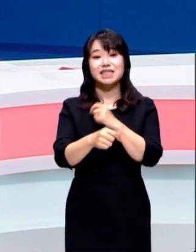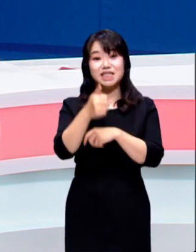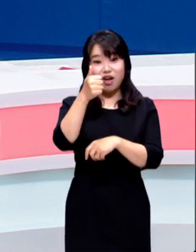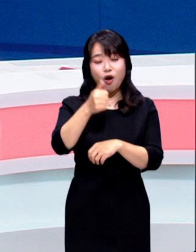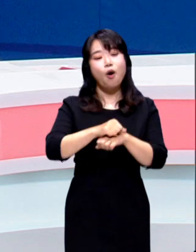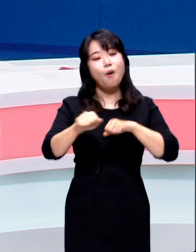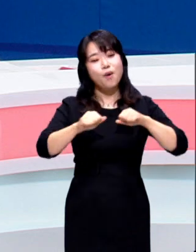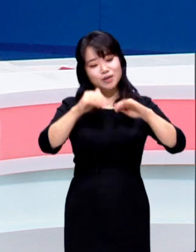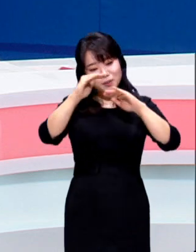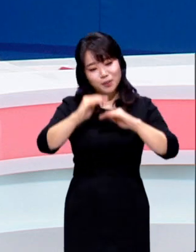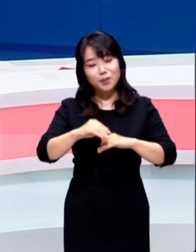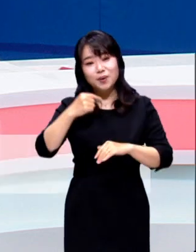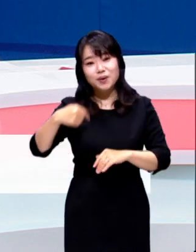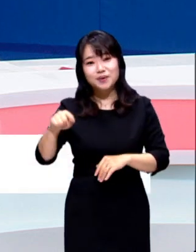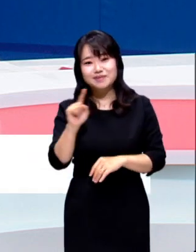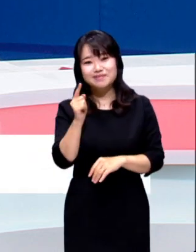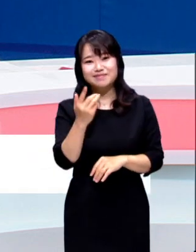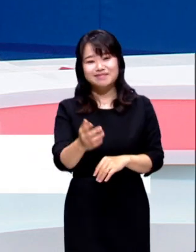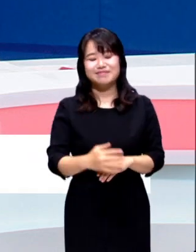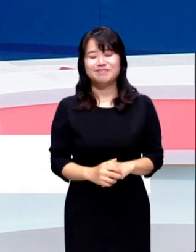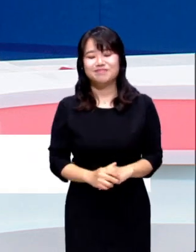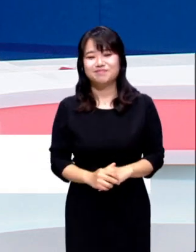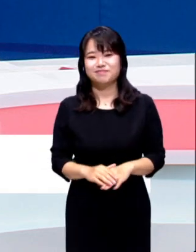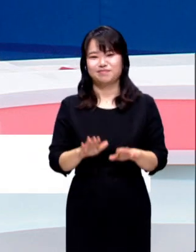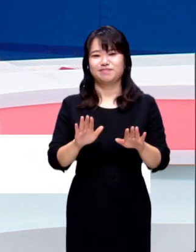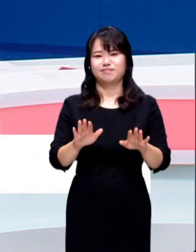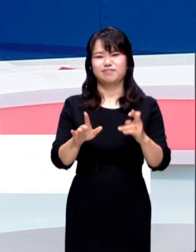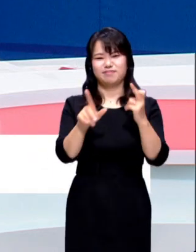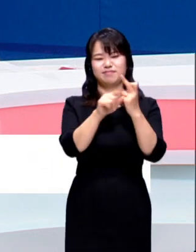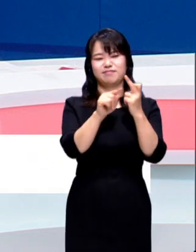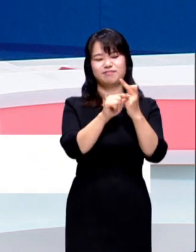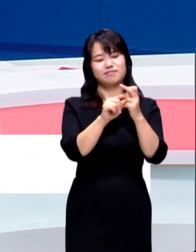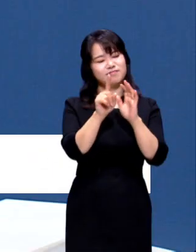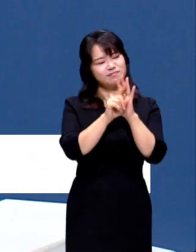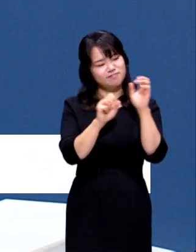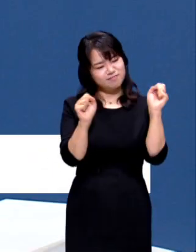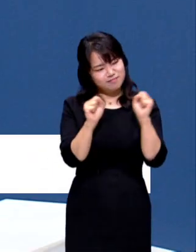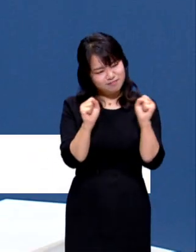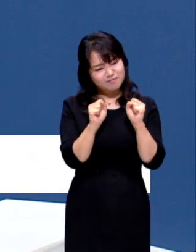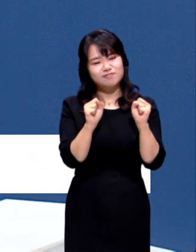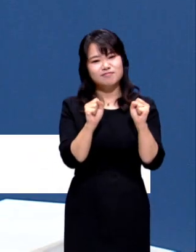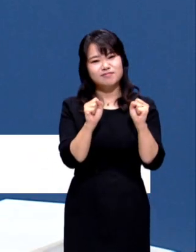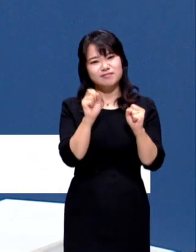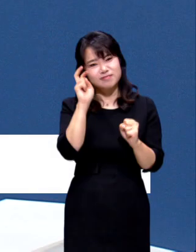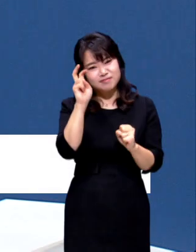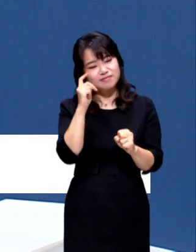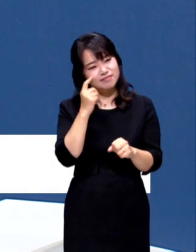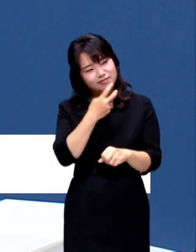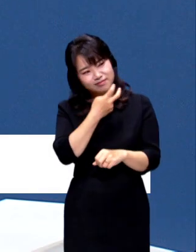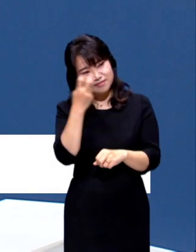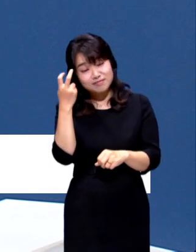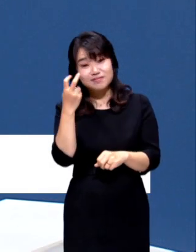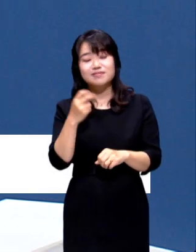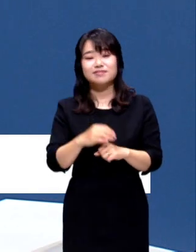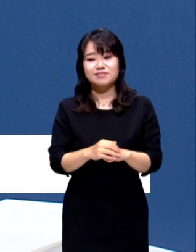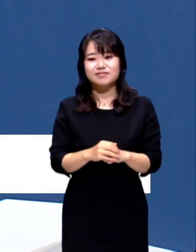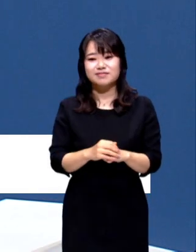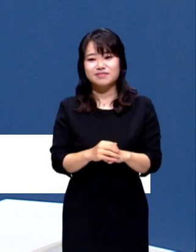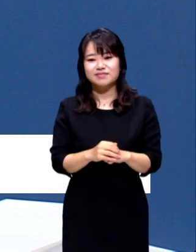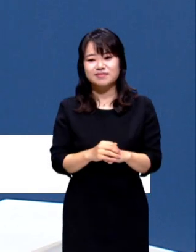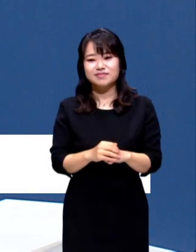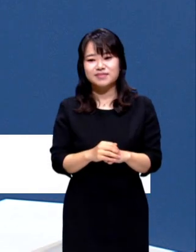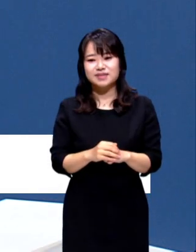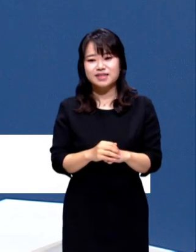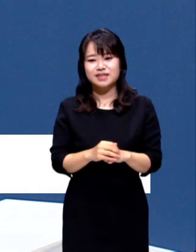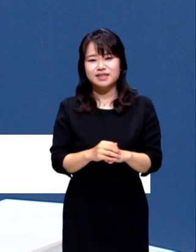활동 계획도 좀 들어보겠습니다. 그 올해 겨울은 유난히 좀 추울 거라고 예상을 네. 합니다. 꼭 뭐